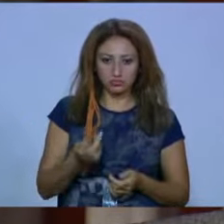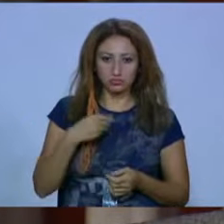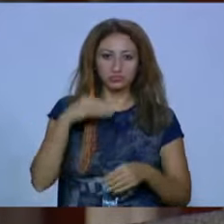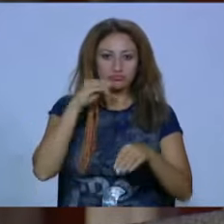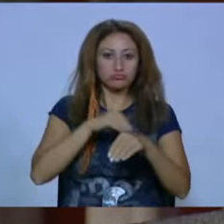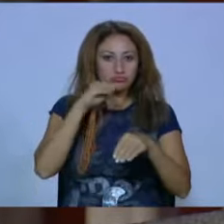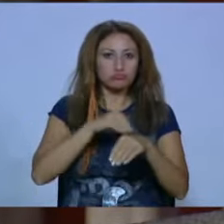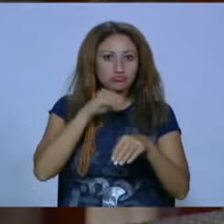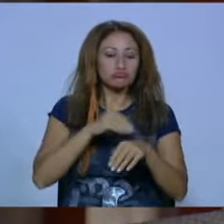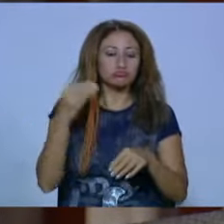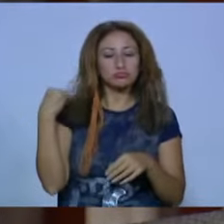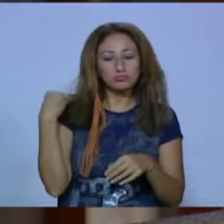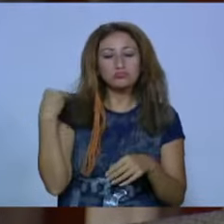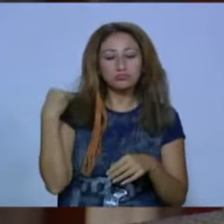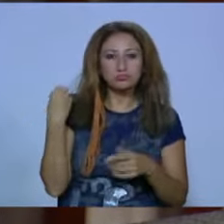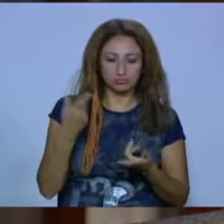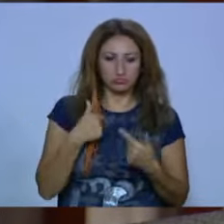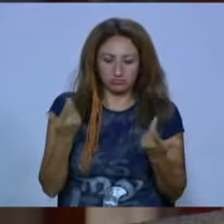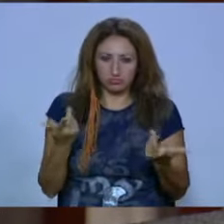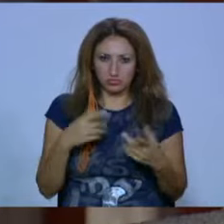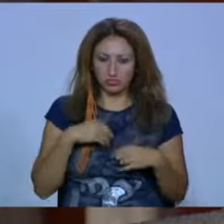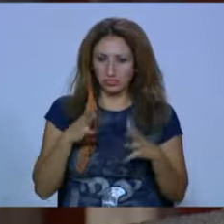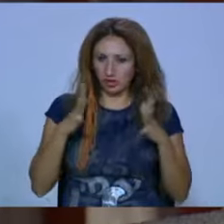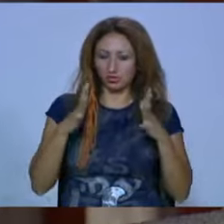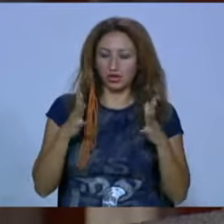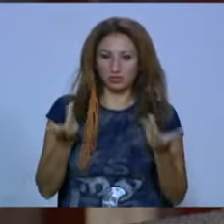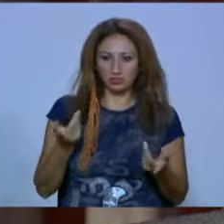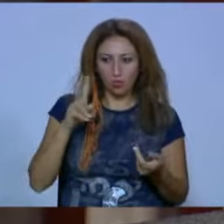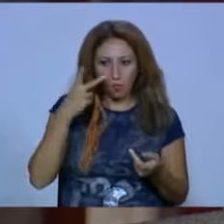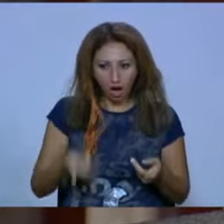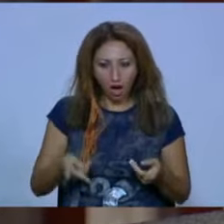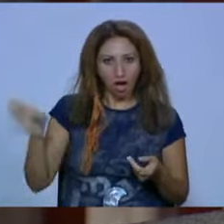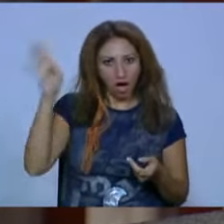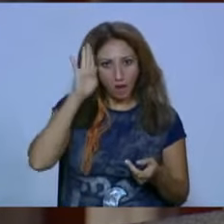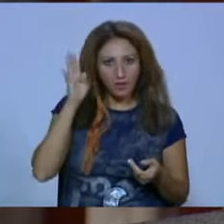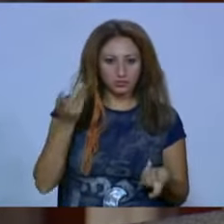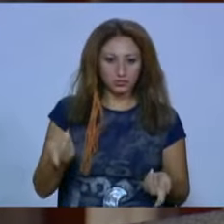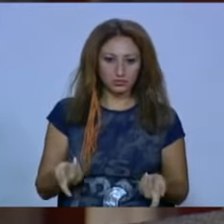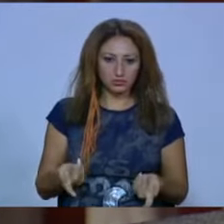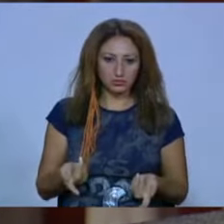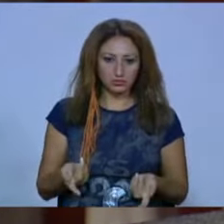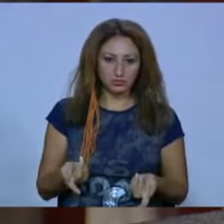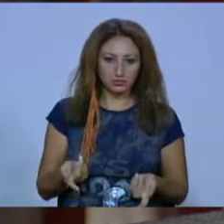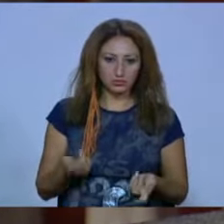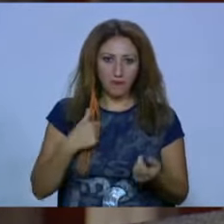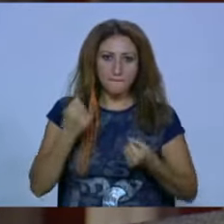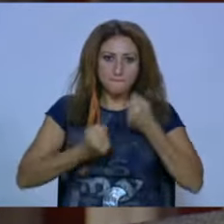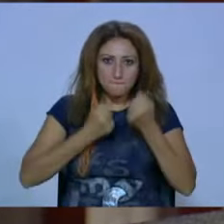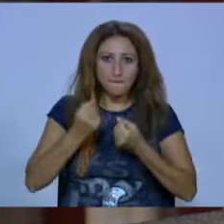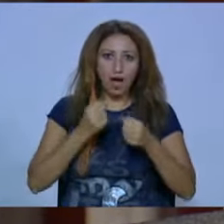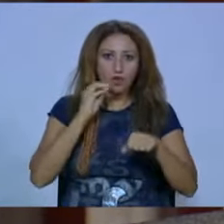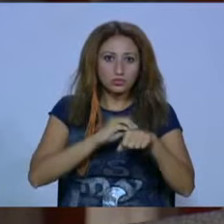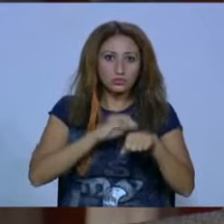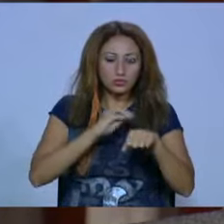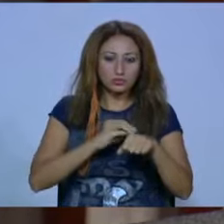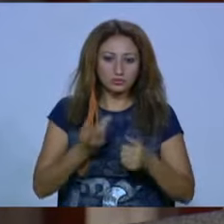فبصحي فيه، انا اتخضيت يعني قلت وقع اتخبط، يعني بحاول ان انا اصحي فيه كده